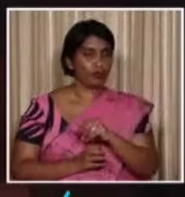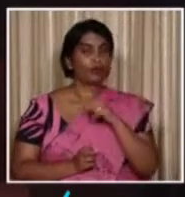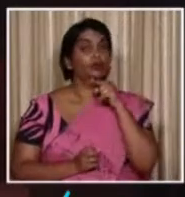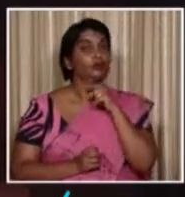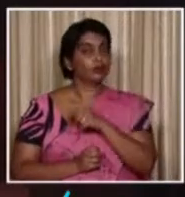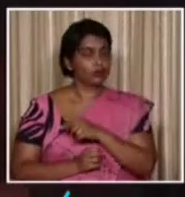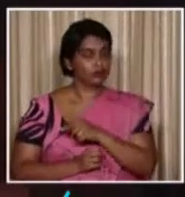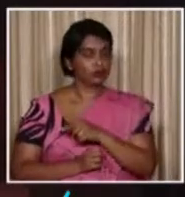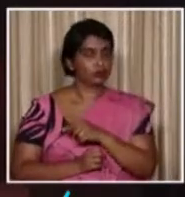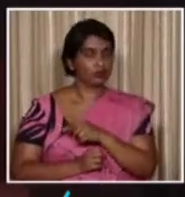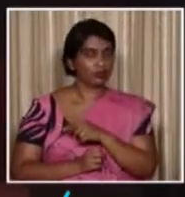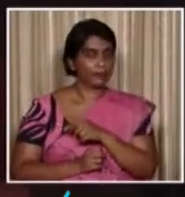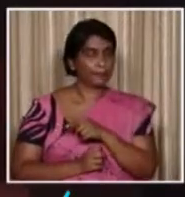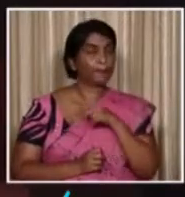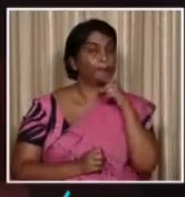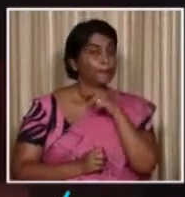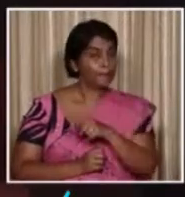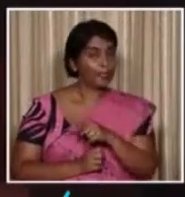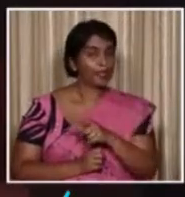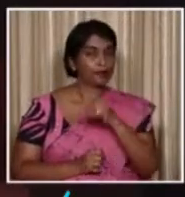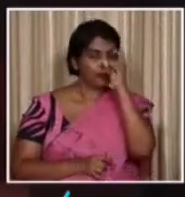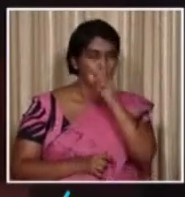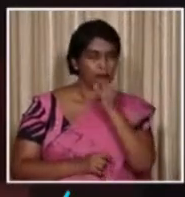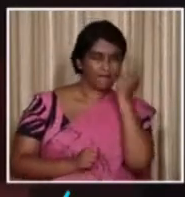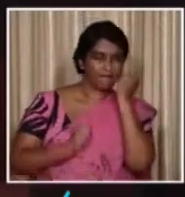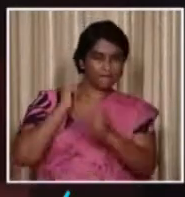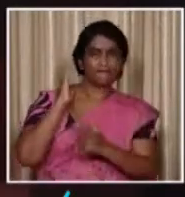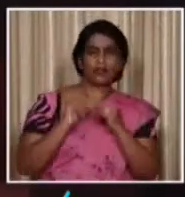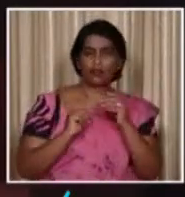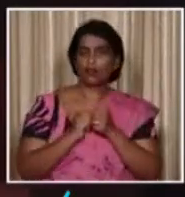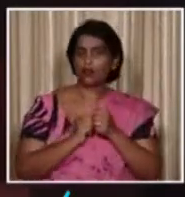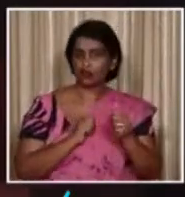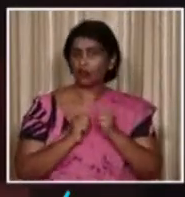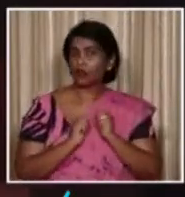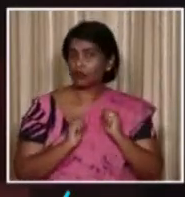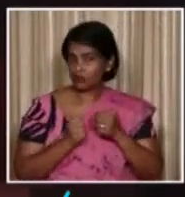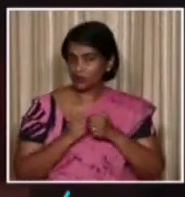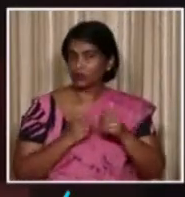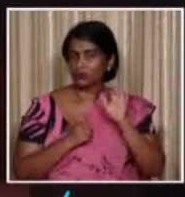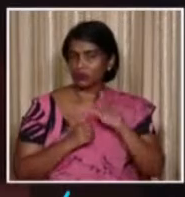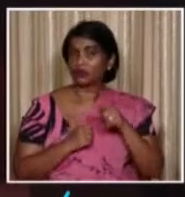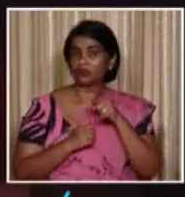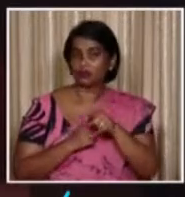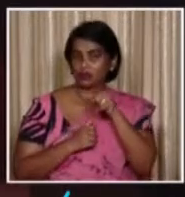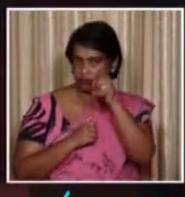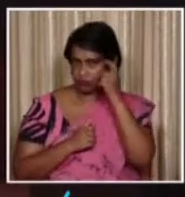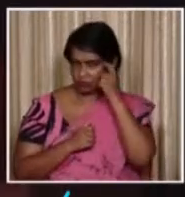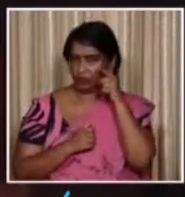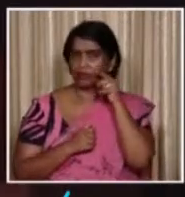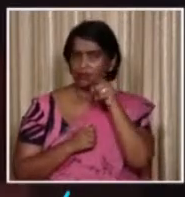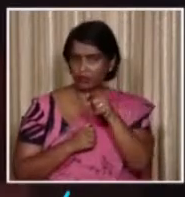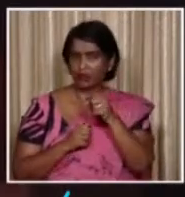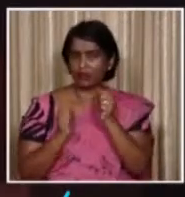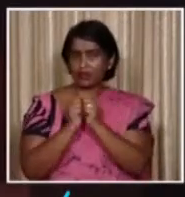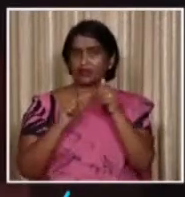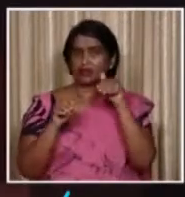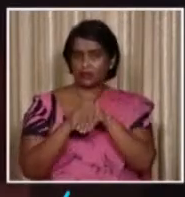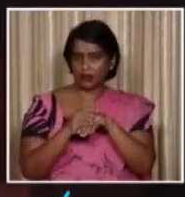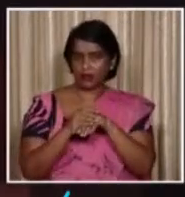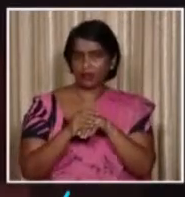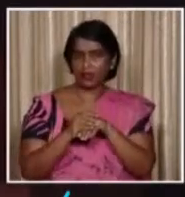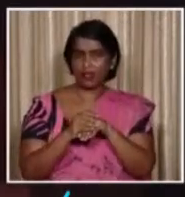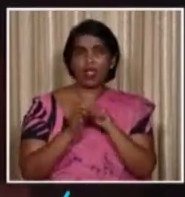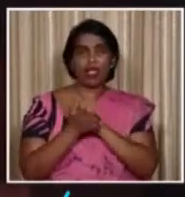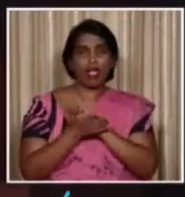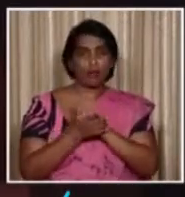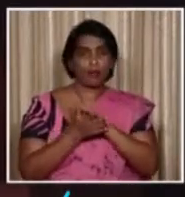ඒ අයට ඒ අයගේ චරිතය ඝාතනය කරන උත්සාහයක ඔබතුමාලා නියැලෙනවා ඔබතුමා දන්නවද ඔබතුමා ළඟ සේවය කරපු අර